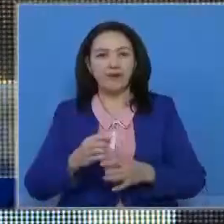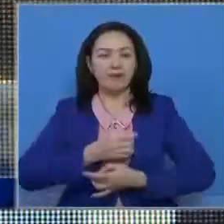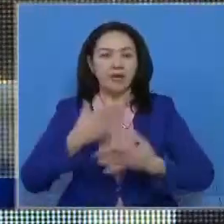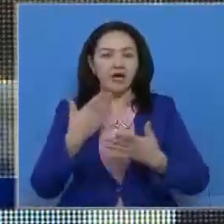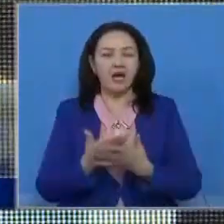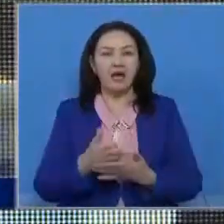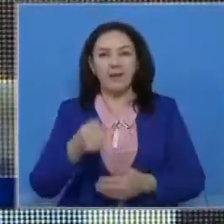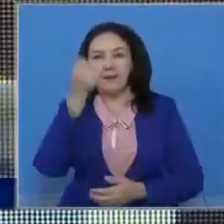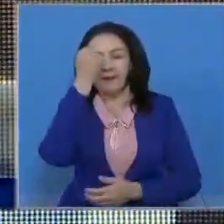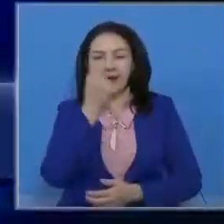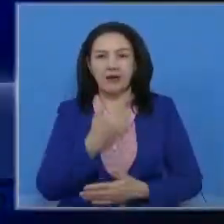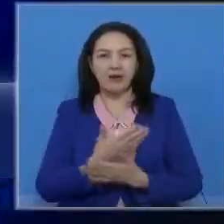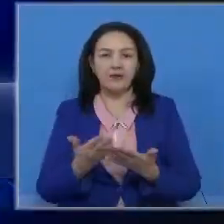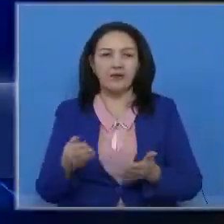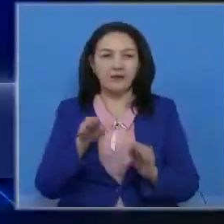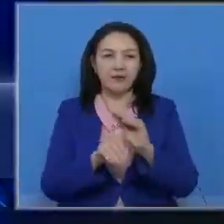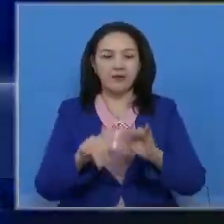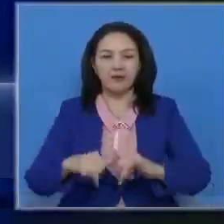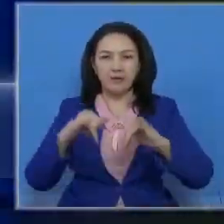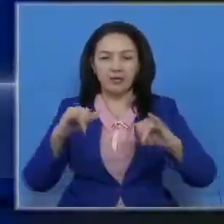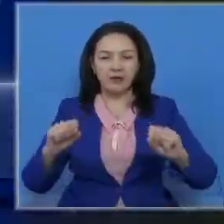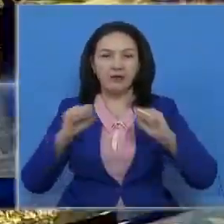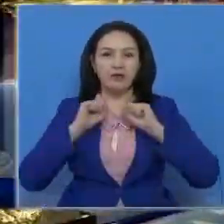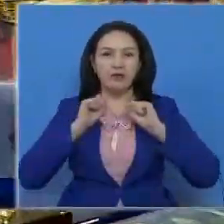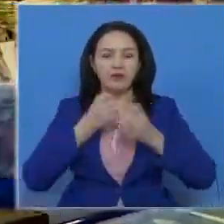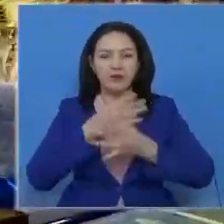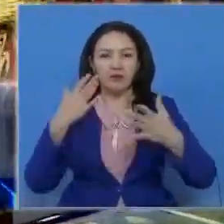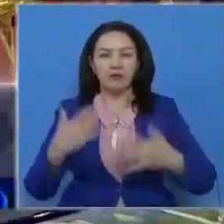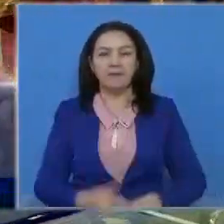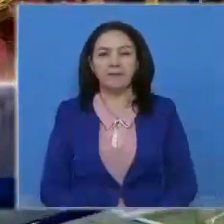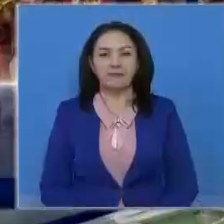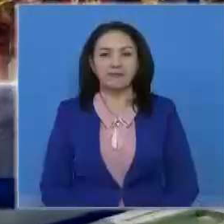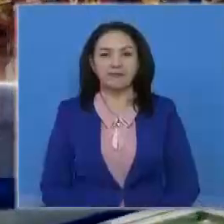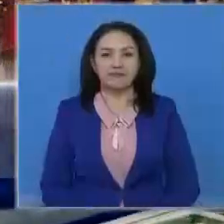праздником Амал, поблагодарив их за весомый вклад в развитие физической культуры и спорта.